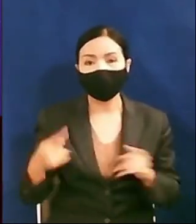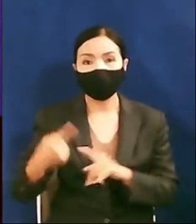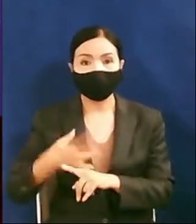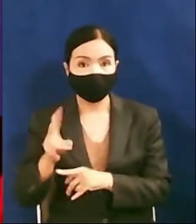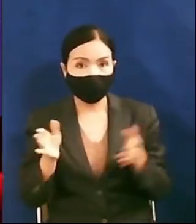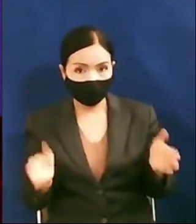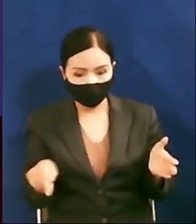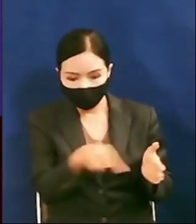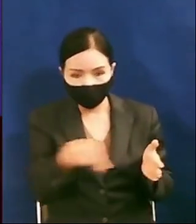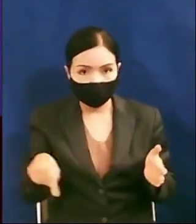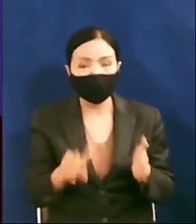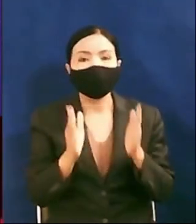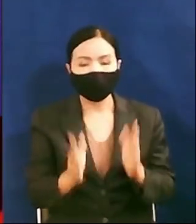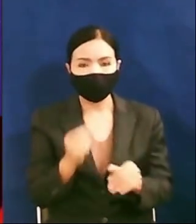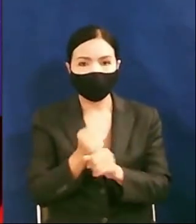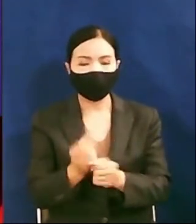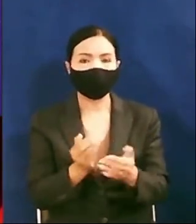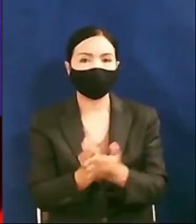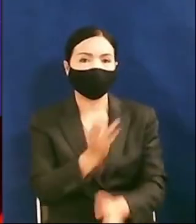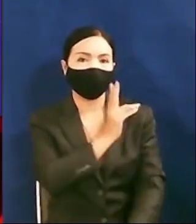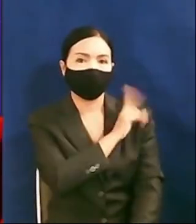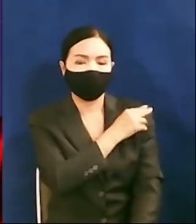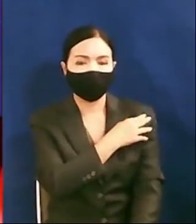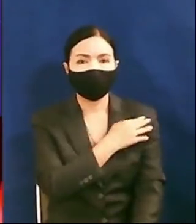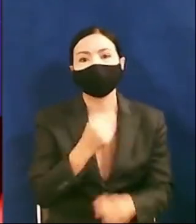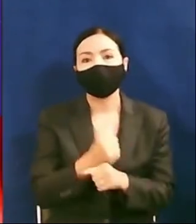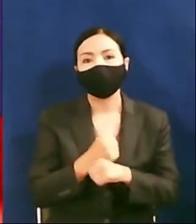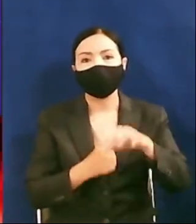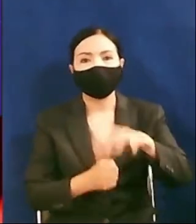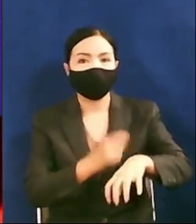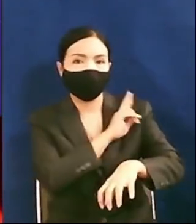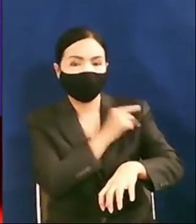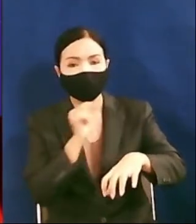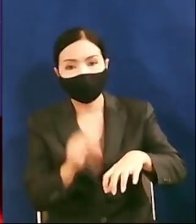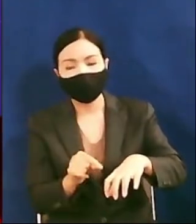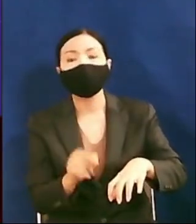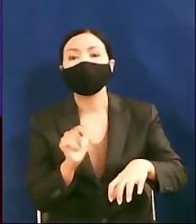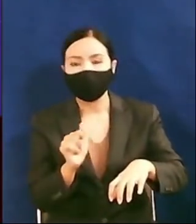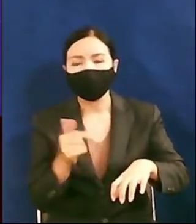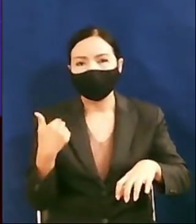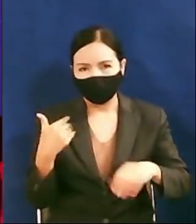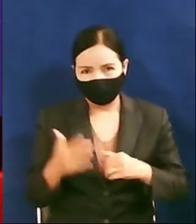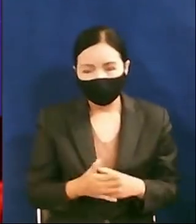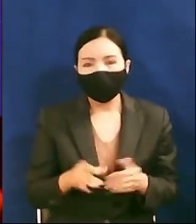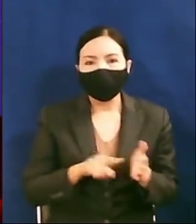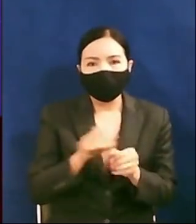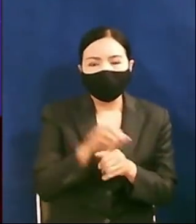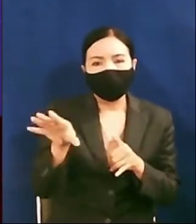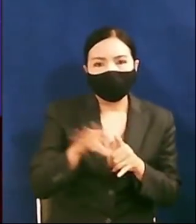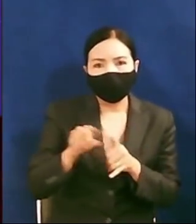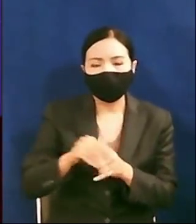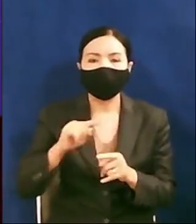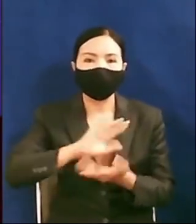ทย์ที่ทำงานในโรงพยาบาลหรือว่าในสถานที่ต่างๆเนี่ยมีการติดเชื้อจำนวน